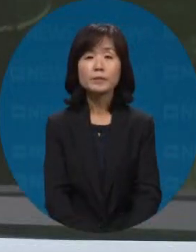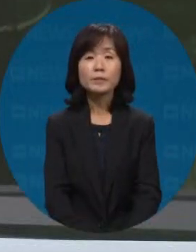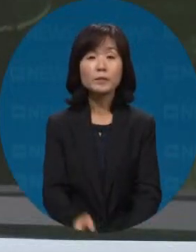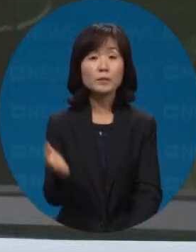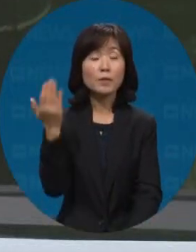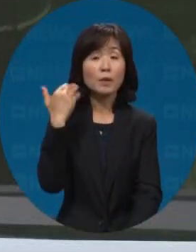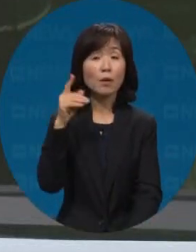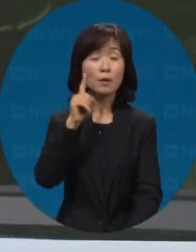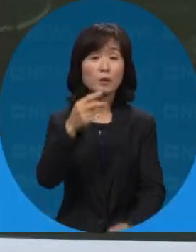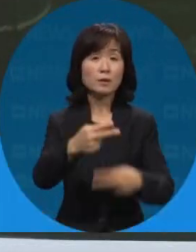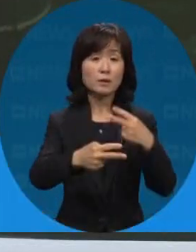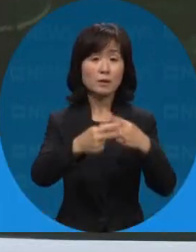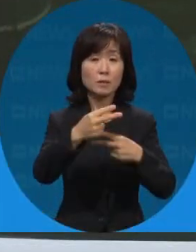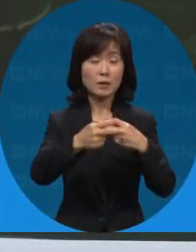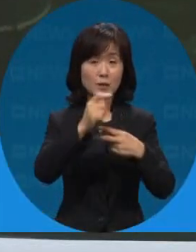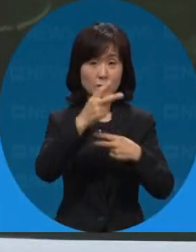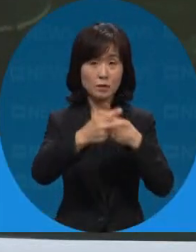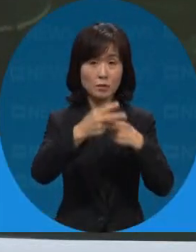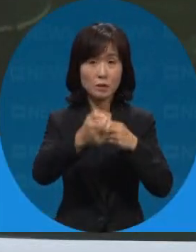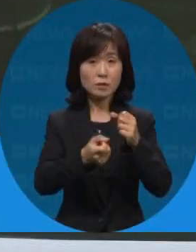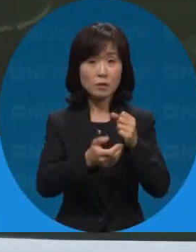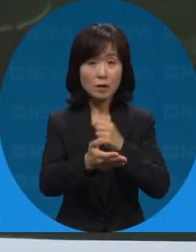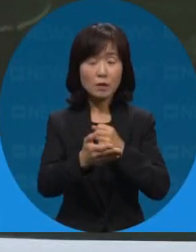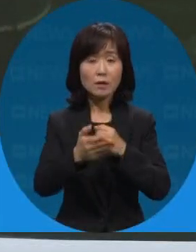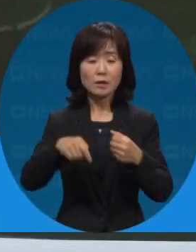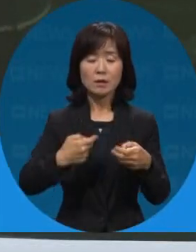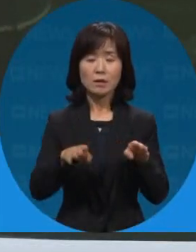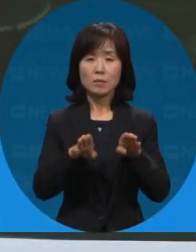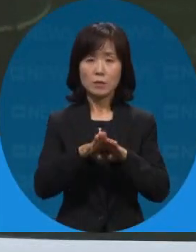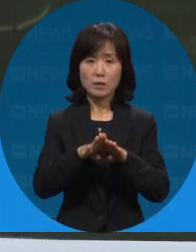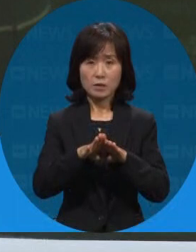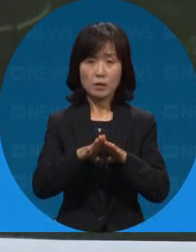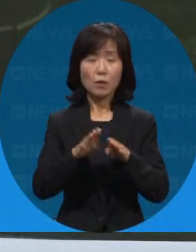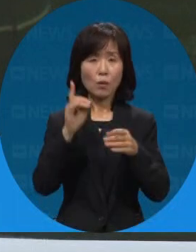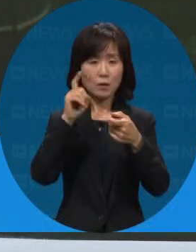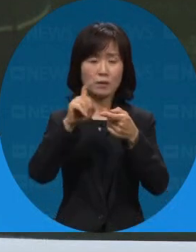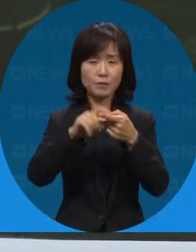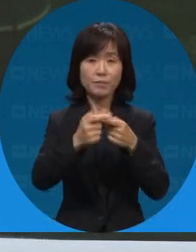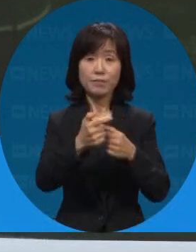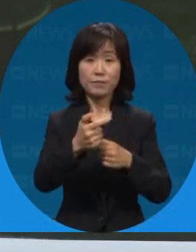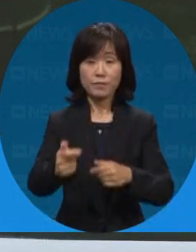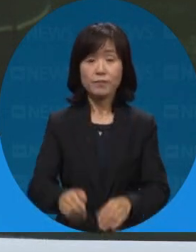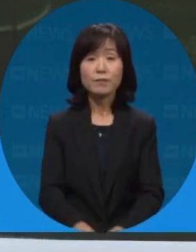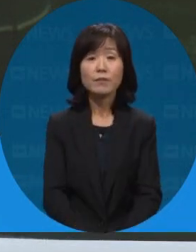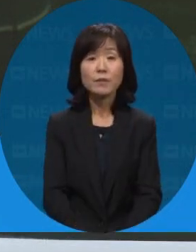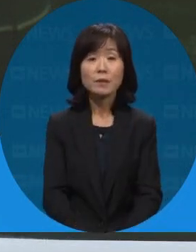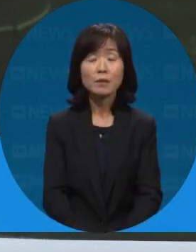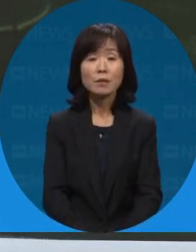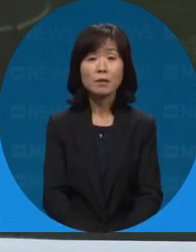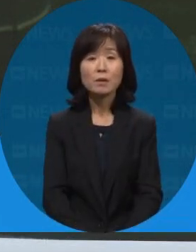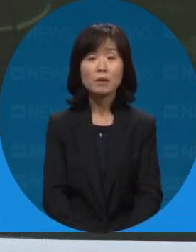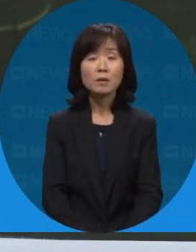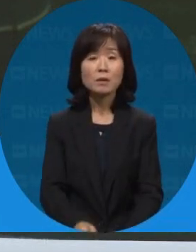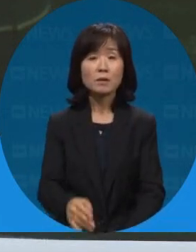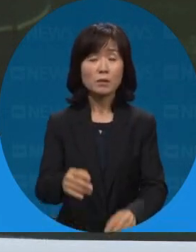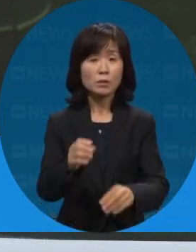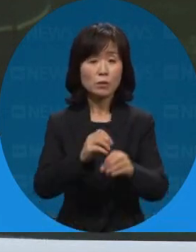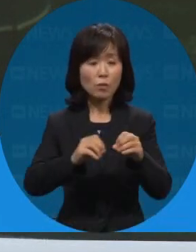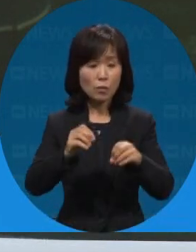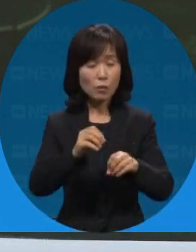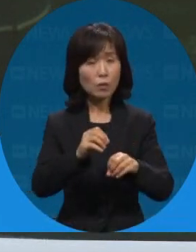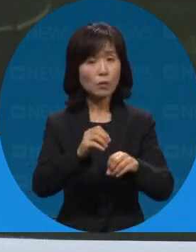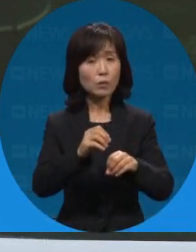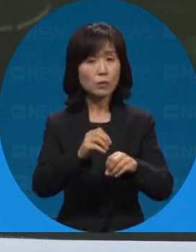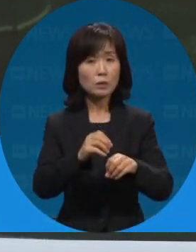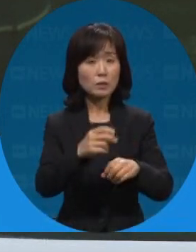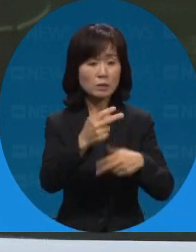최근 한 드라마의 영향으로 자폐 스펙트럼 장애에 대한 관심이 높아졌습니다. 그럴수록 드라마와 현실의 격차도